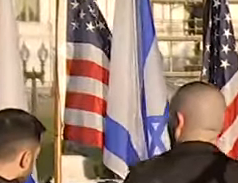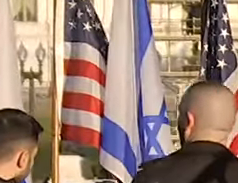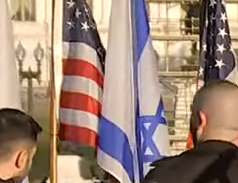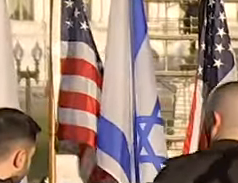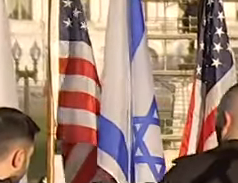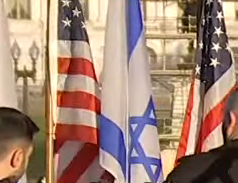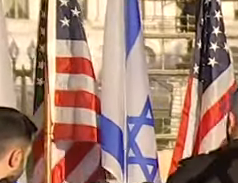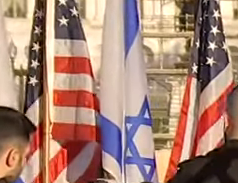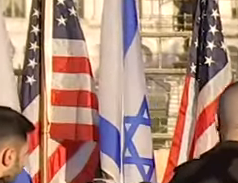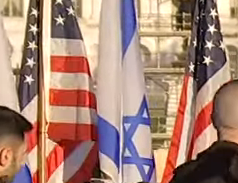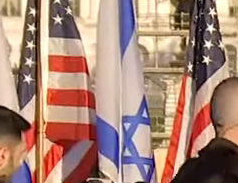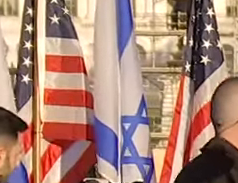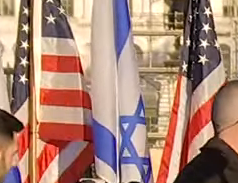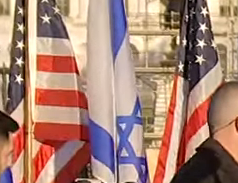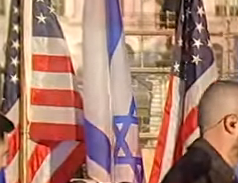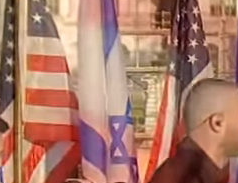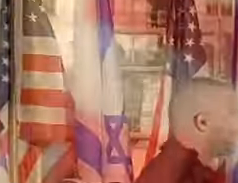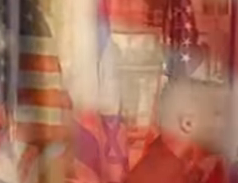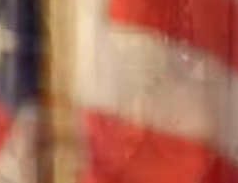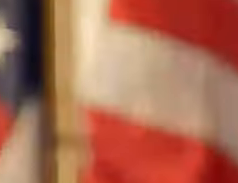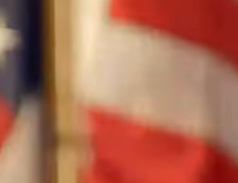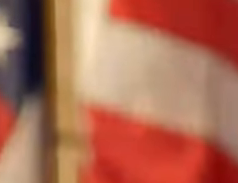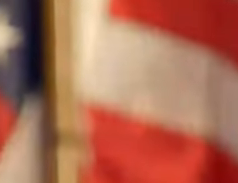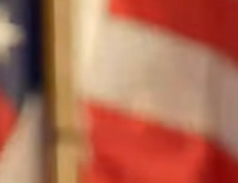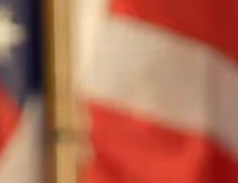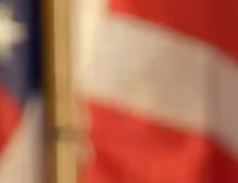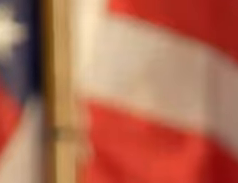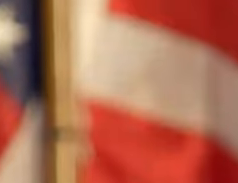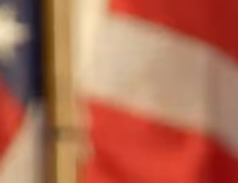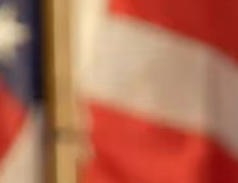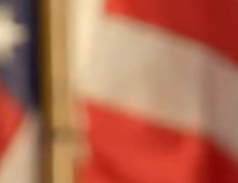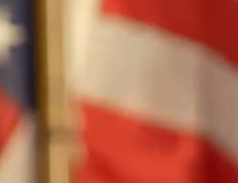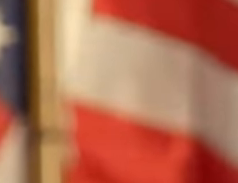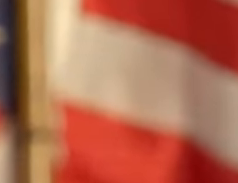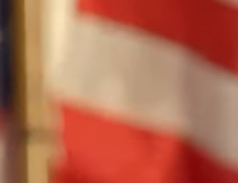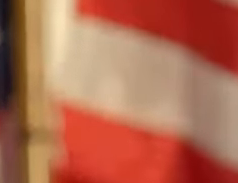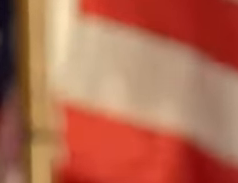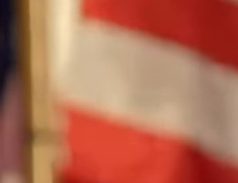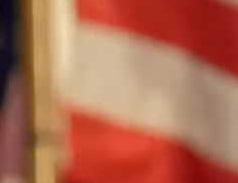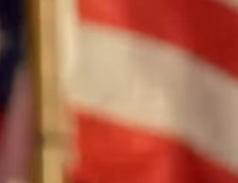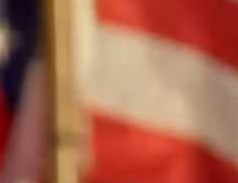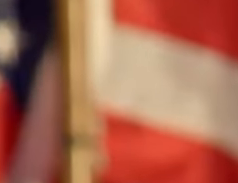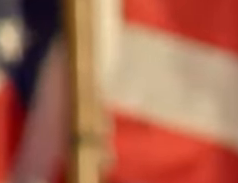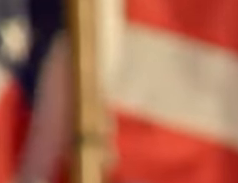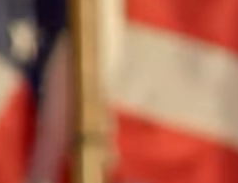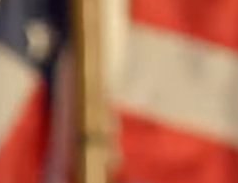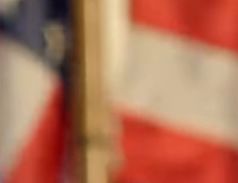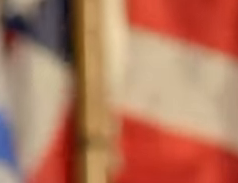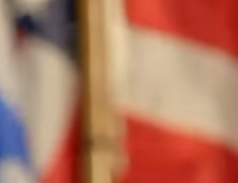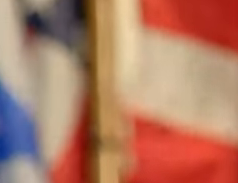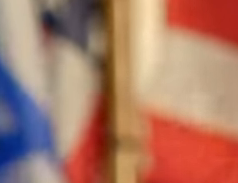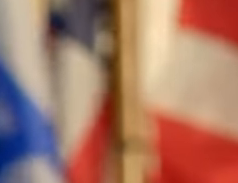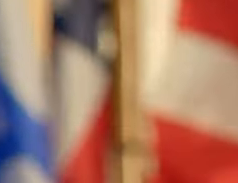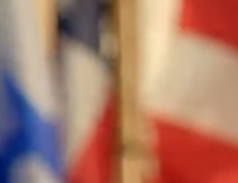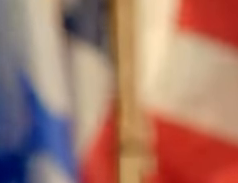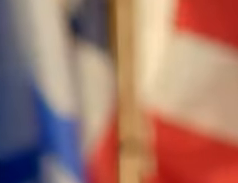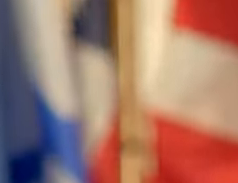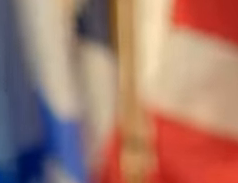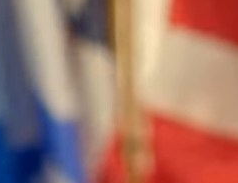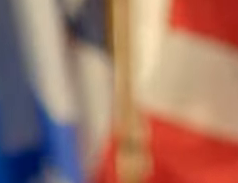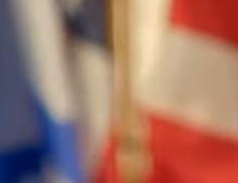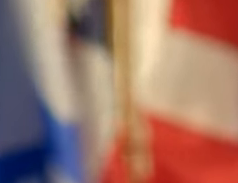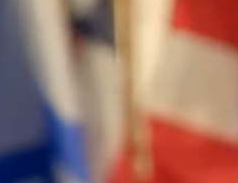אז ביחד נקדש עם שמיים עכשיו ביחד ונגיד שמע ישראל,